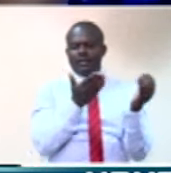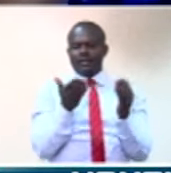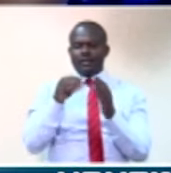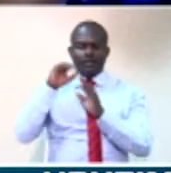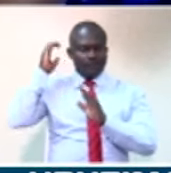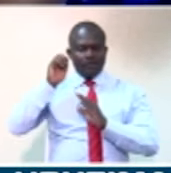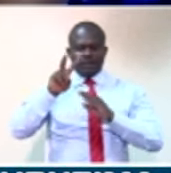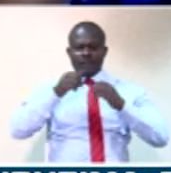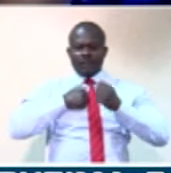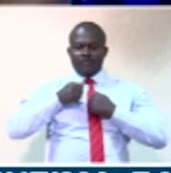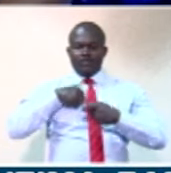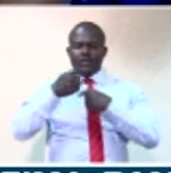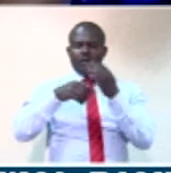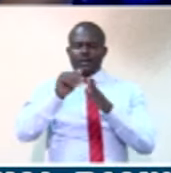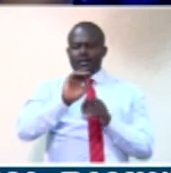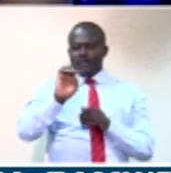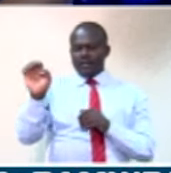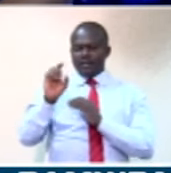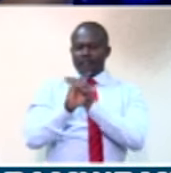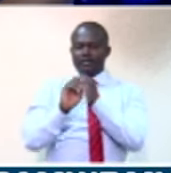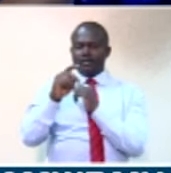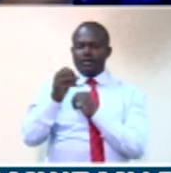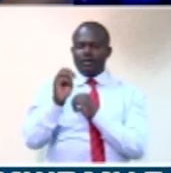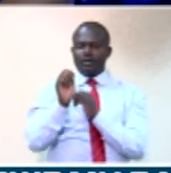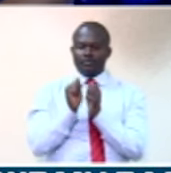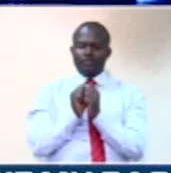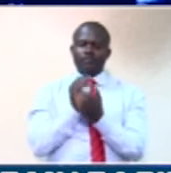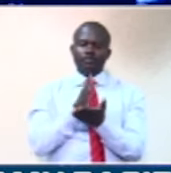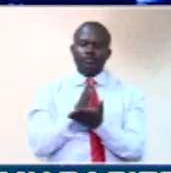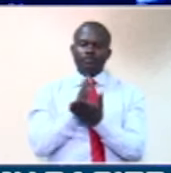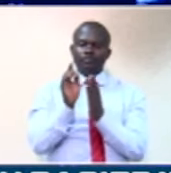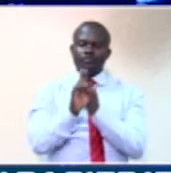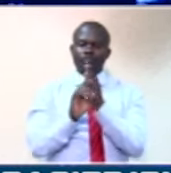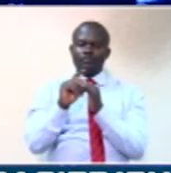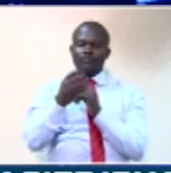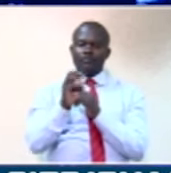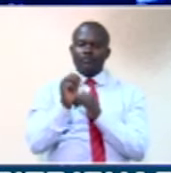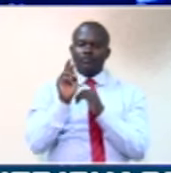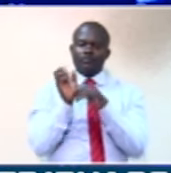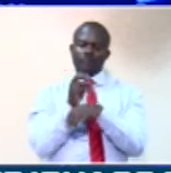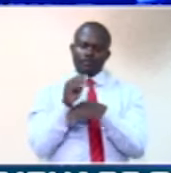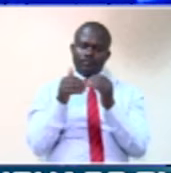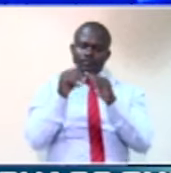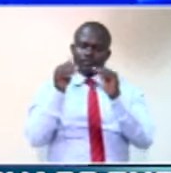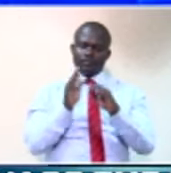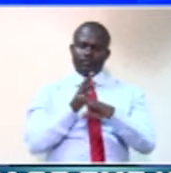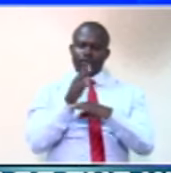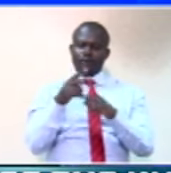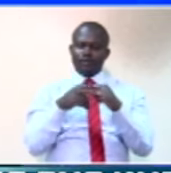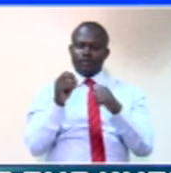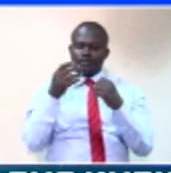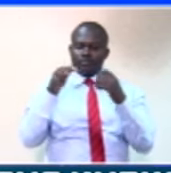televiziyo Rwanda dukomereje mu burasirazuba mu karere ka Ngoma Gloria. Nibyo, muri aka karere ka Ngoma rero abajyanama b'abahinzi 70